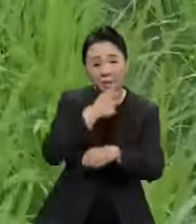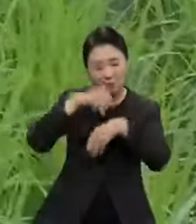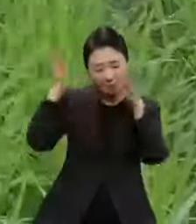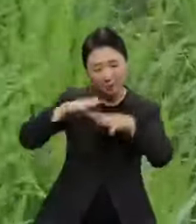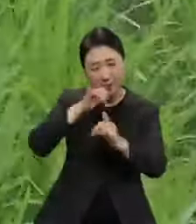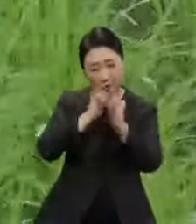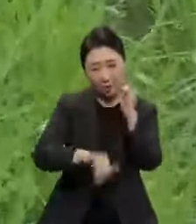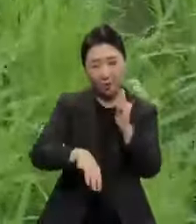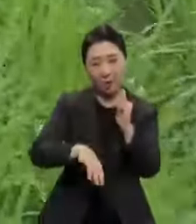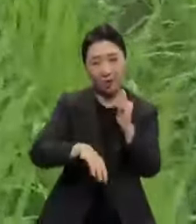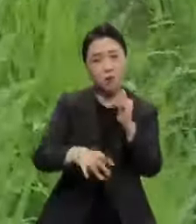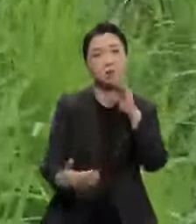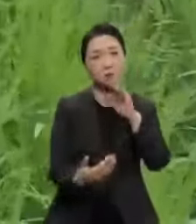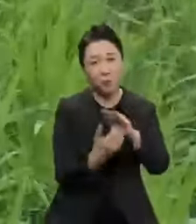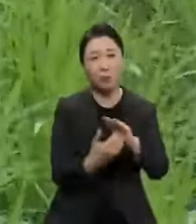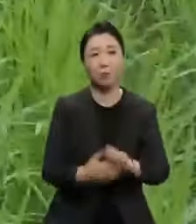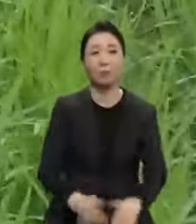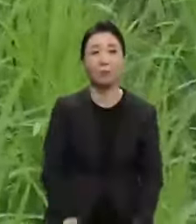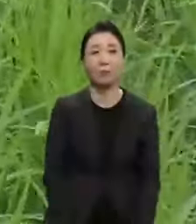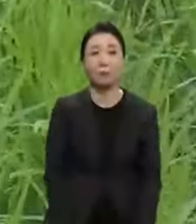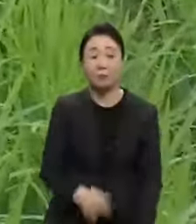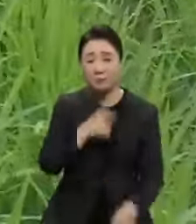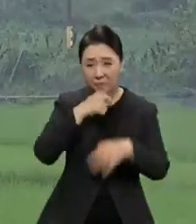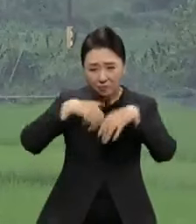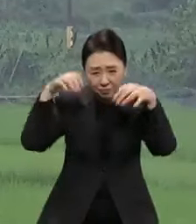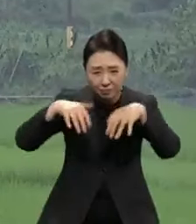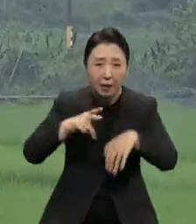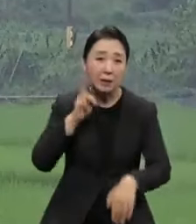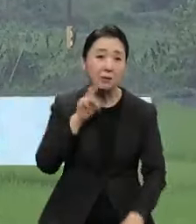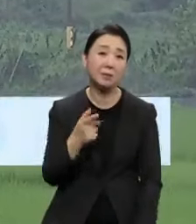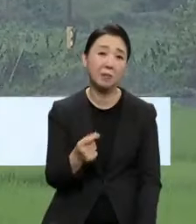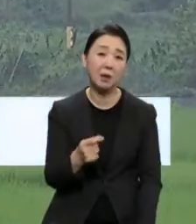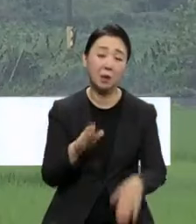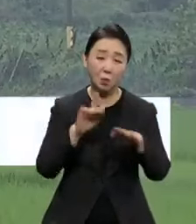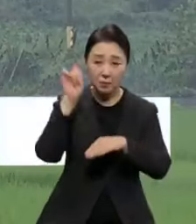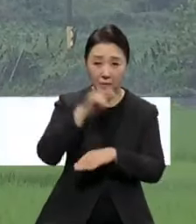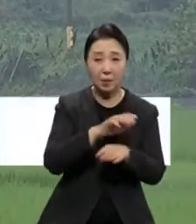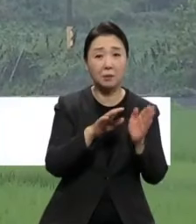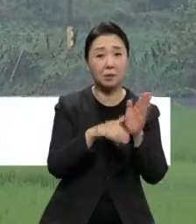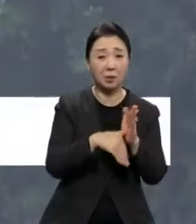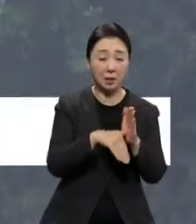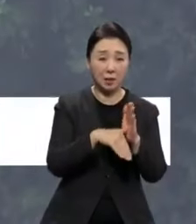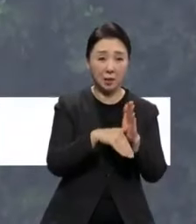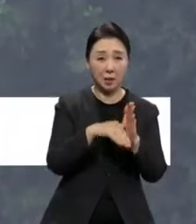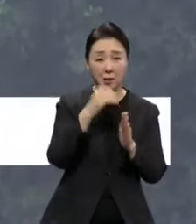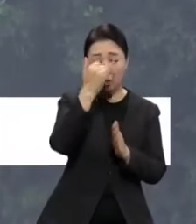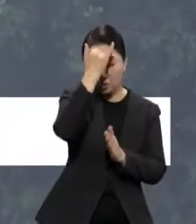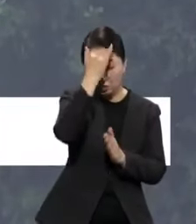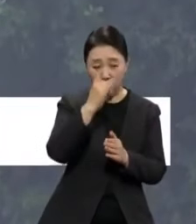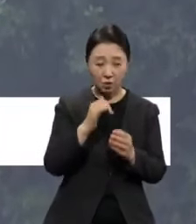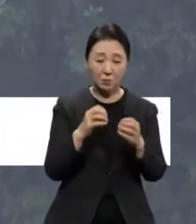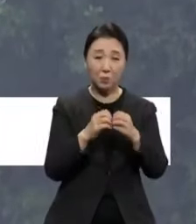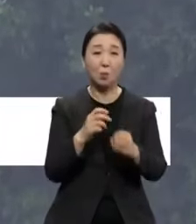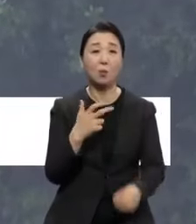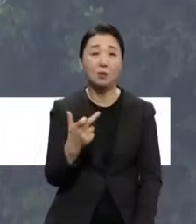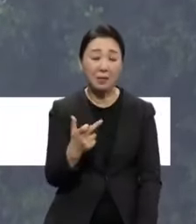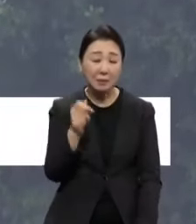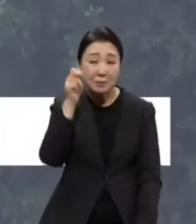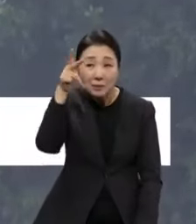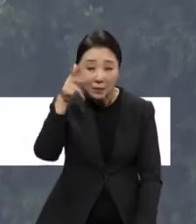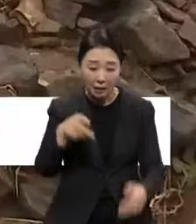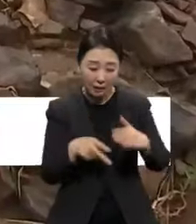최고 기록을 새로 썼습니다 비가 워낙 많이 오다 보니 오늘 새벽에는 충남 논산에 한 오피스텔 지하